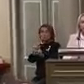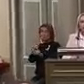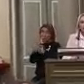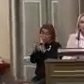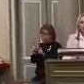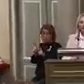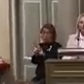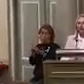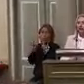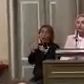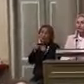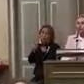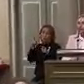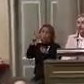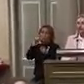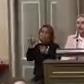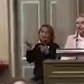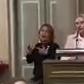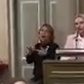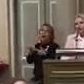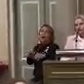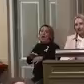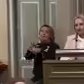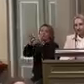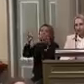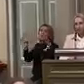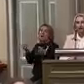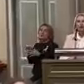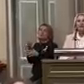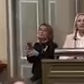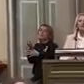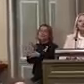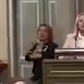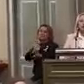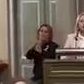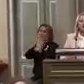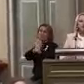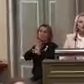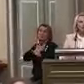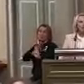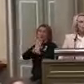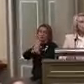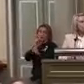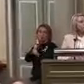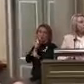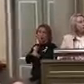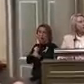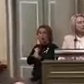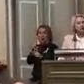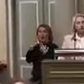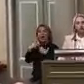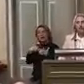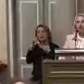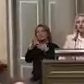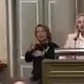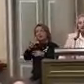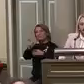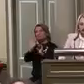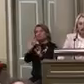očito transparentnost informiranja nije karakteristika vašeg kandidata. No ipak vjerujem da ste dobro informirani, da